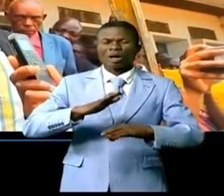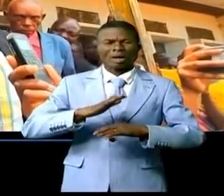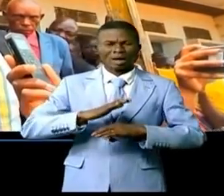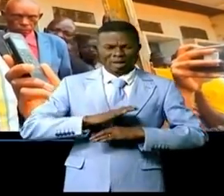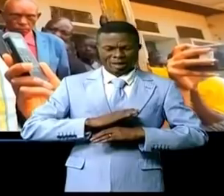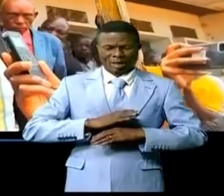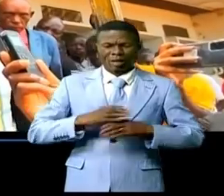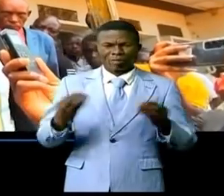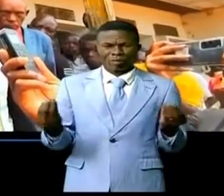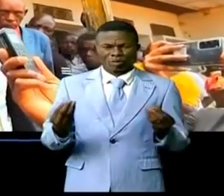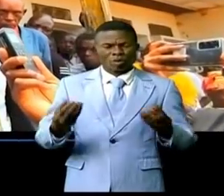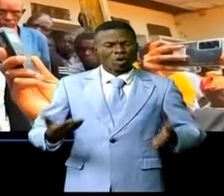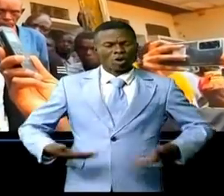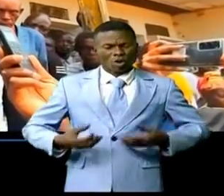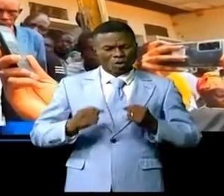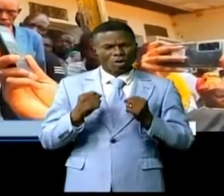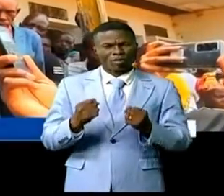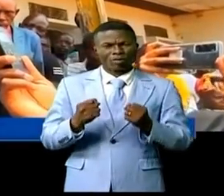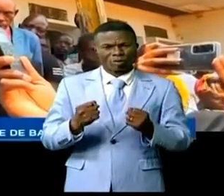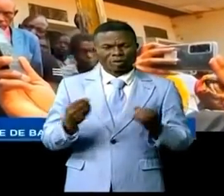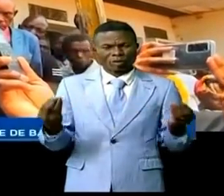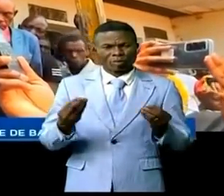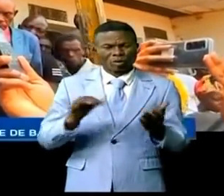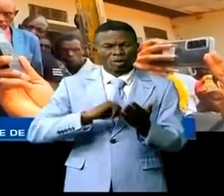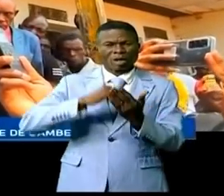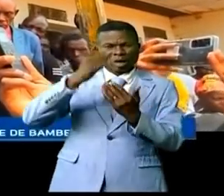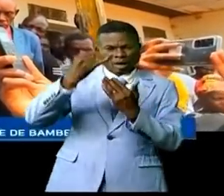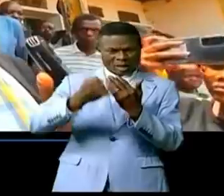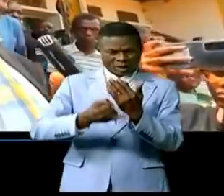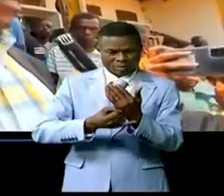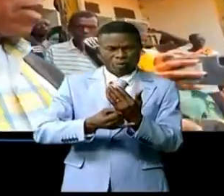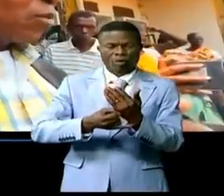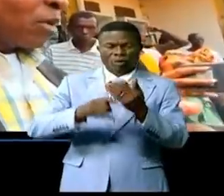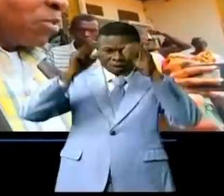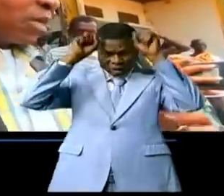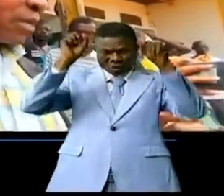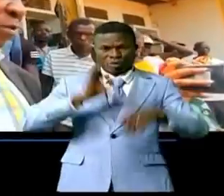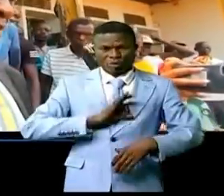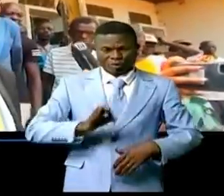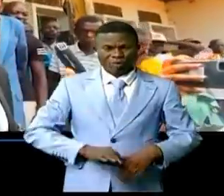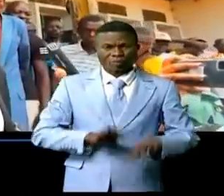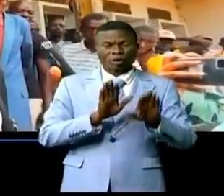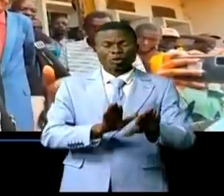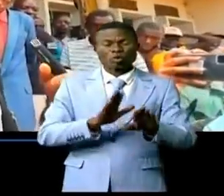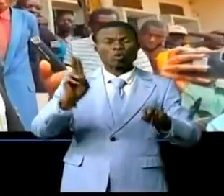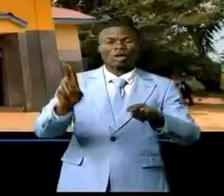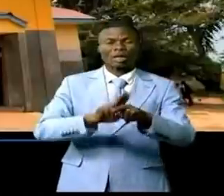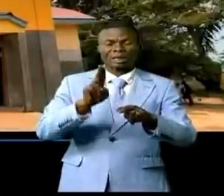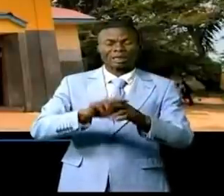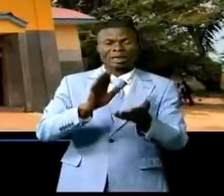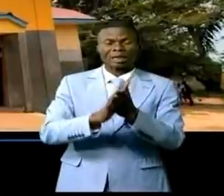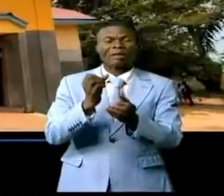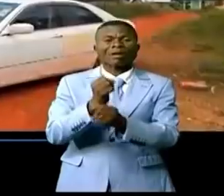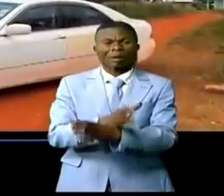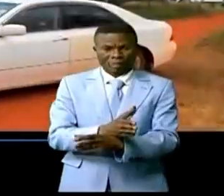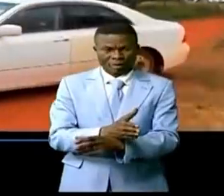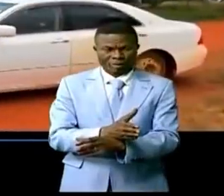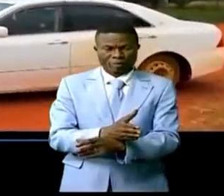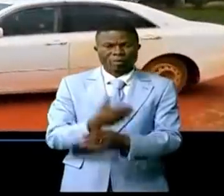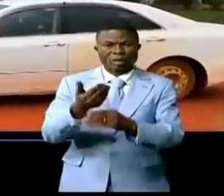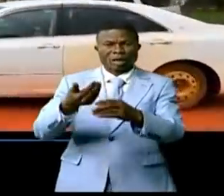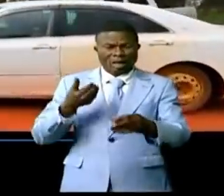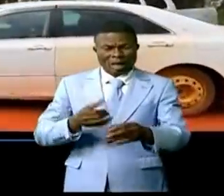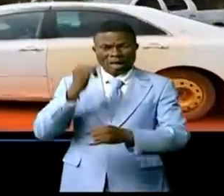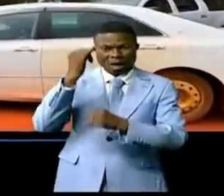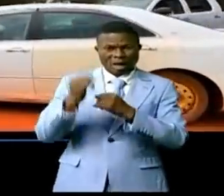je dois pour le projet de ce chef de l'État? Nous entendons l'application de ce projet. Bien avant, à l'absence